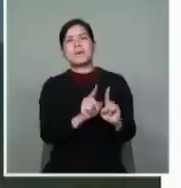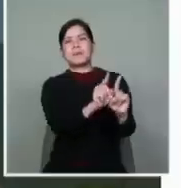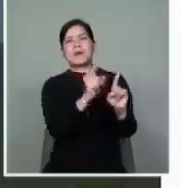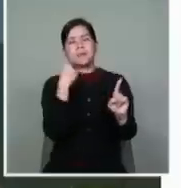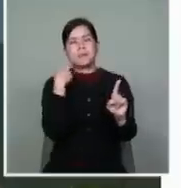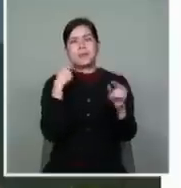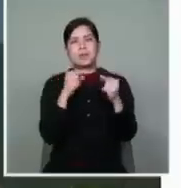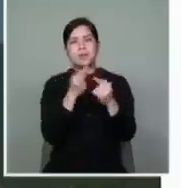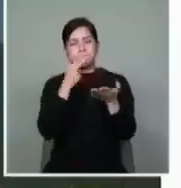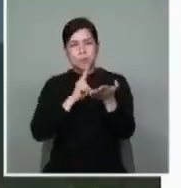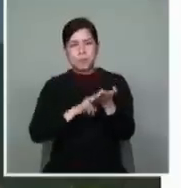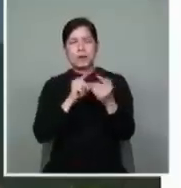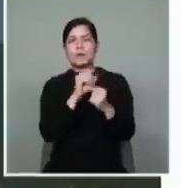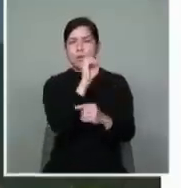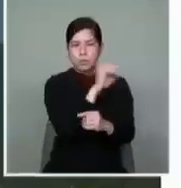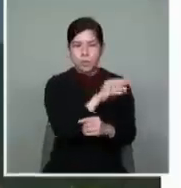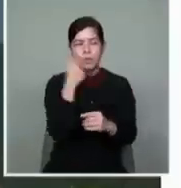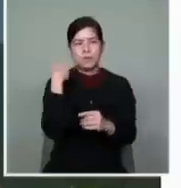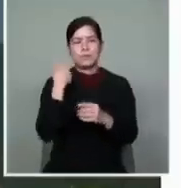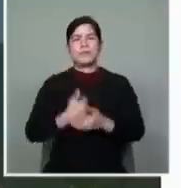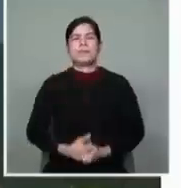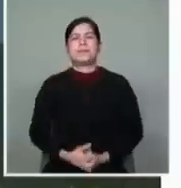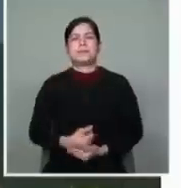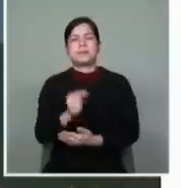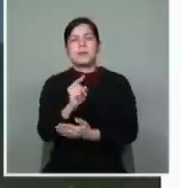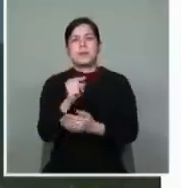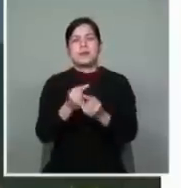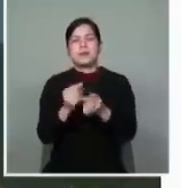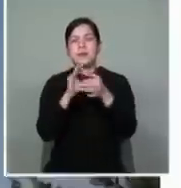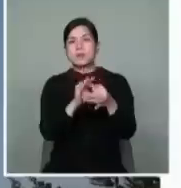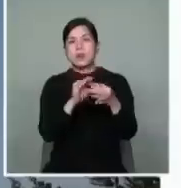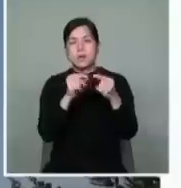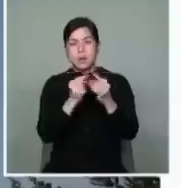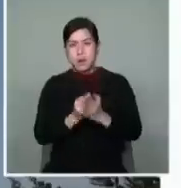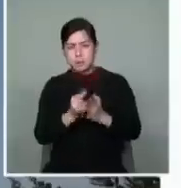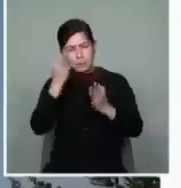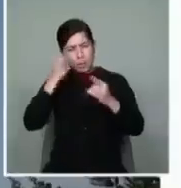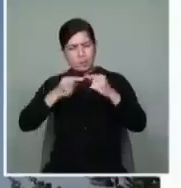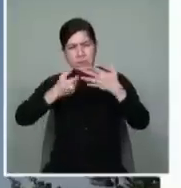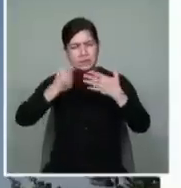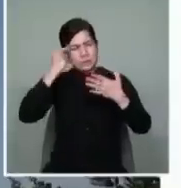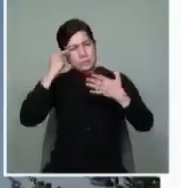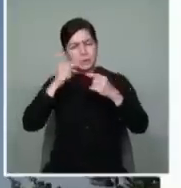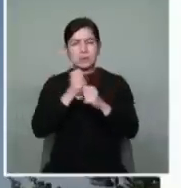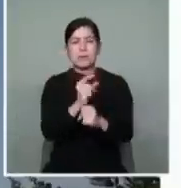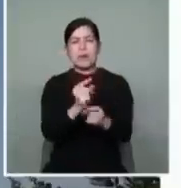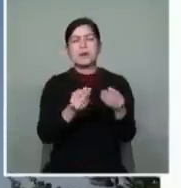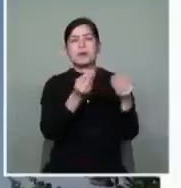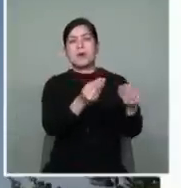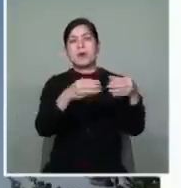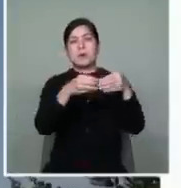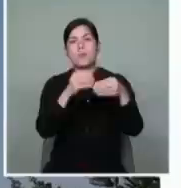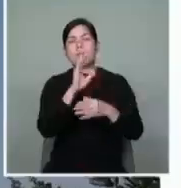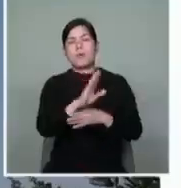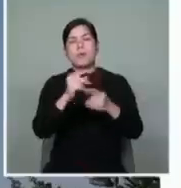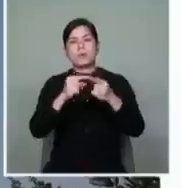นตัวถึงกันและกันนั่นเองค่ะความพยายามที่จะกดดันเกาหลีเหนือเพื่อให้ล้มเลิกโครงการนิวเคลียร์เพื่อแลกเปลี่ยนกับการยกเลิกมาตรการคว่